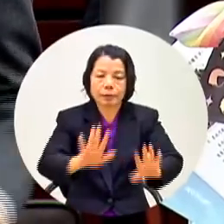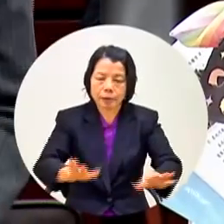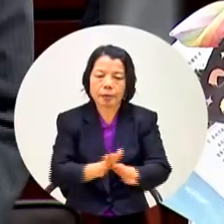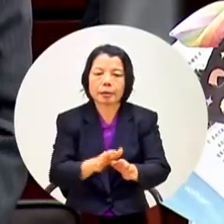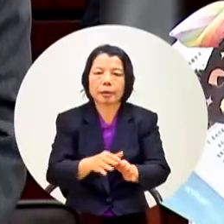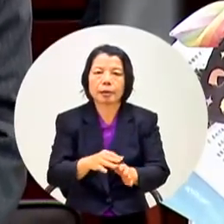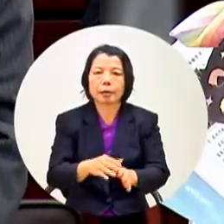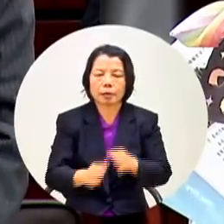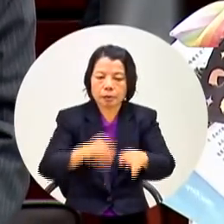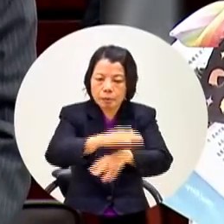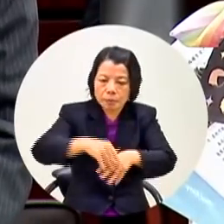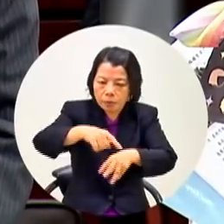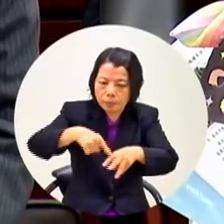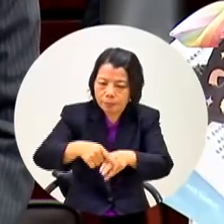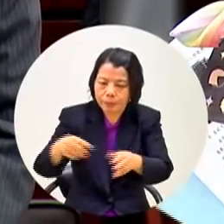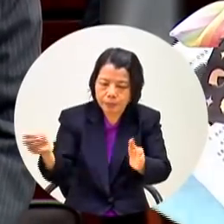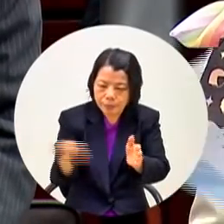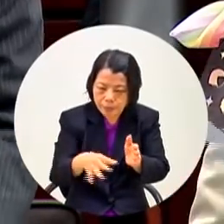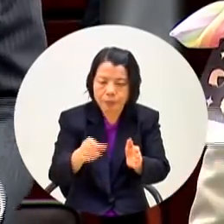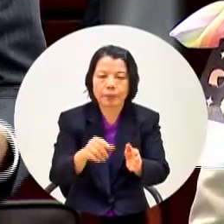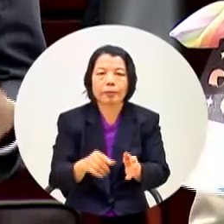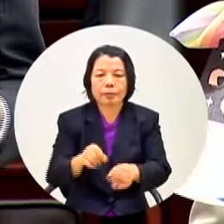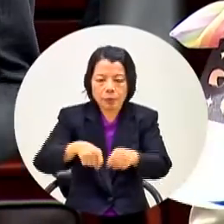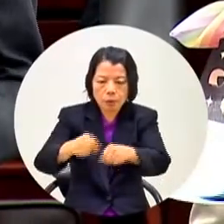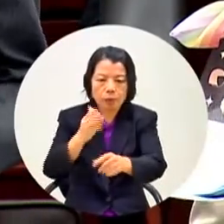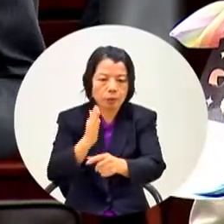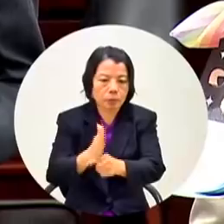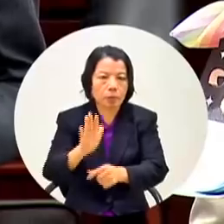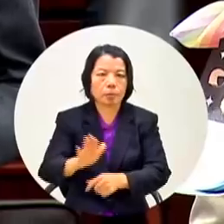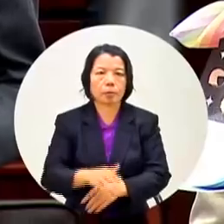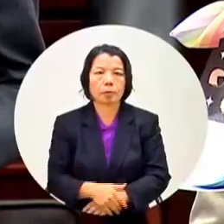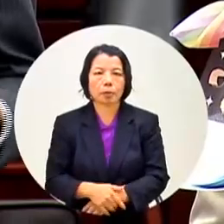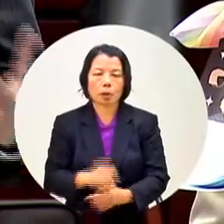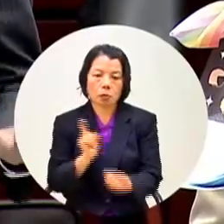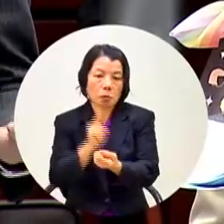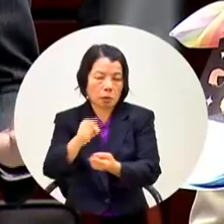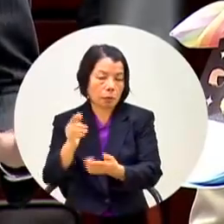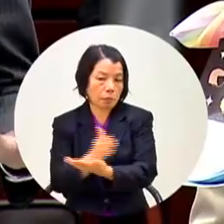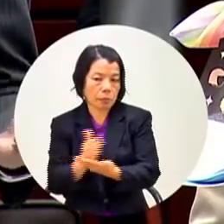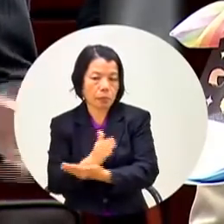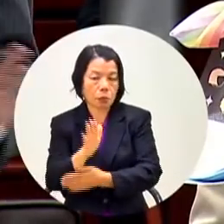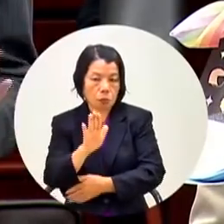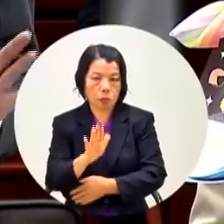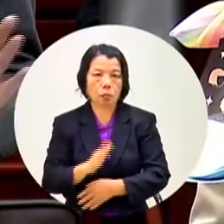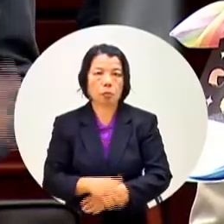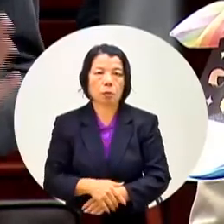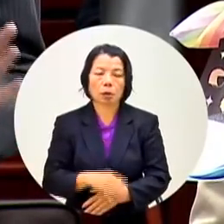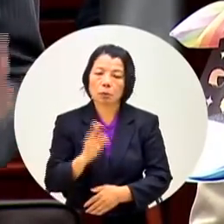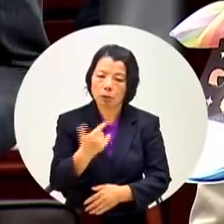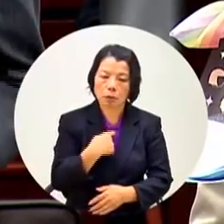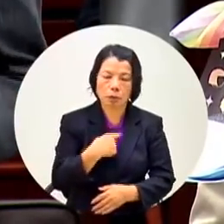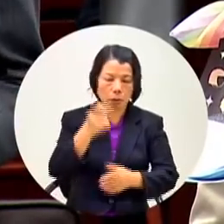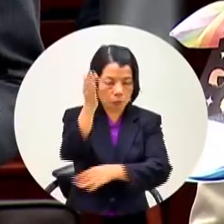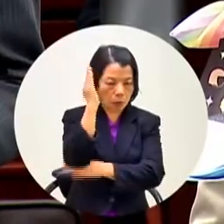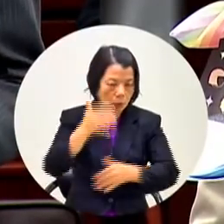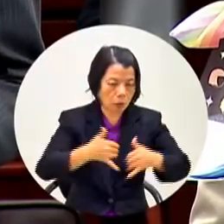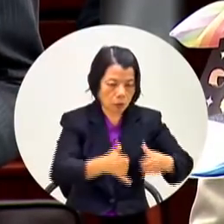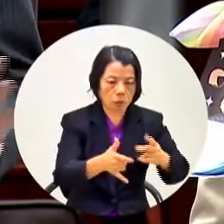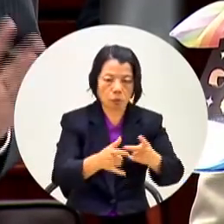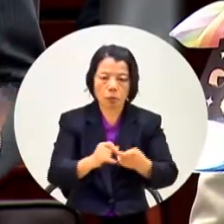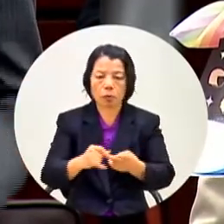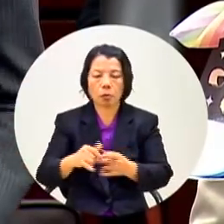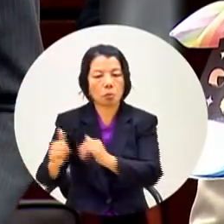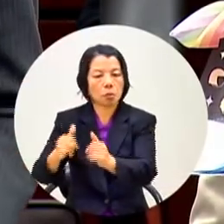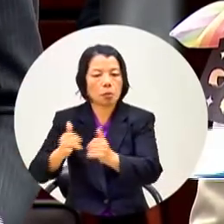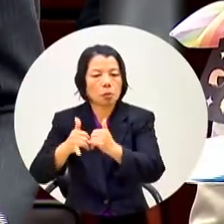本身可能他们有他们自己内部的一个评估嘛，但是我们的路线跟他们路线说实在到目前还没定案哦，